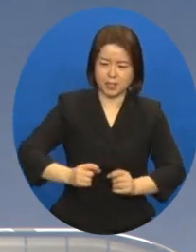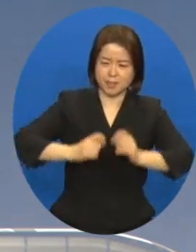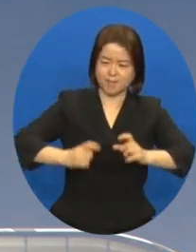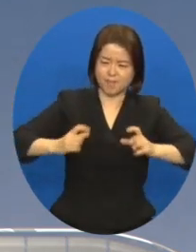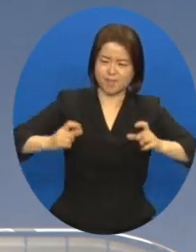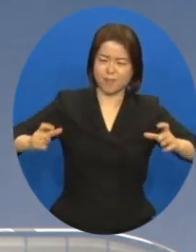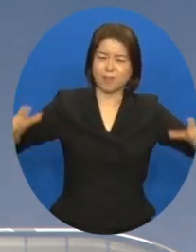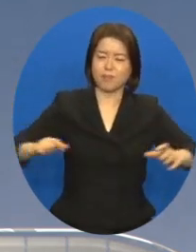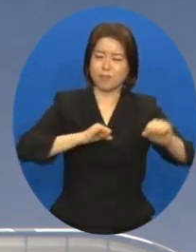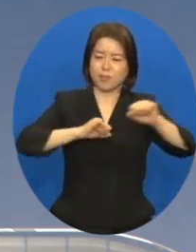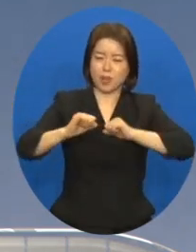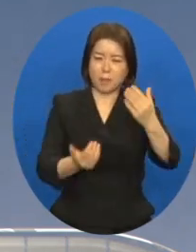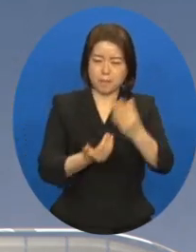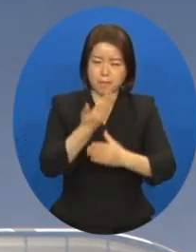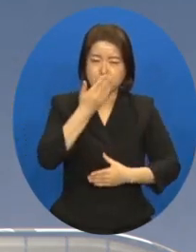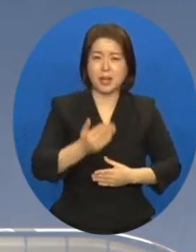됩니다.